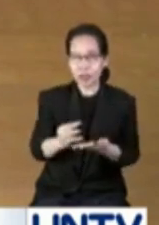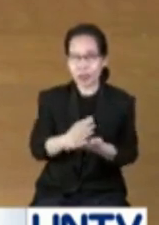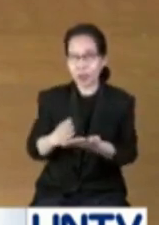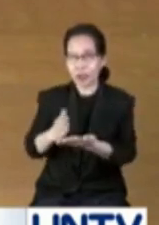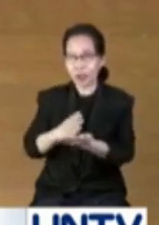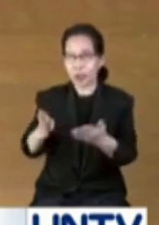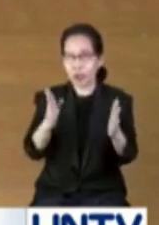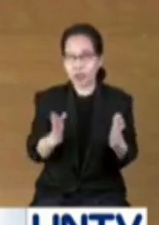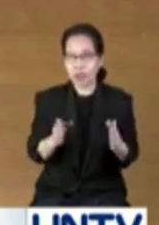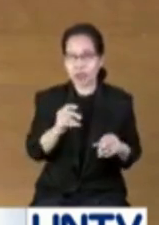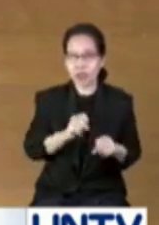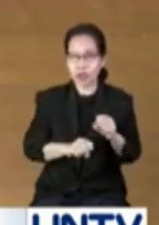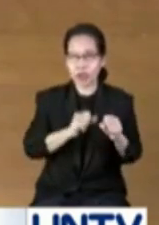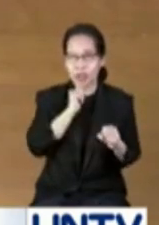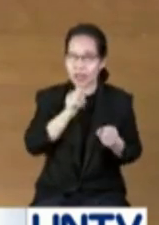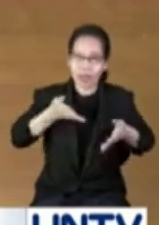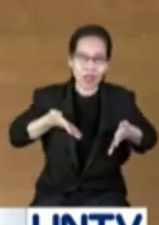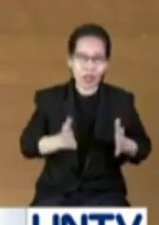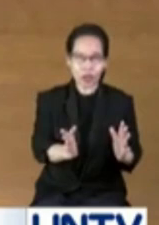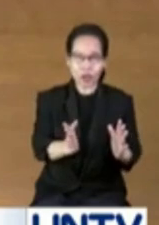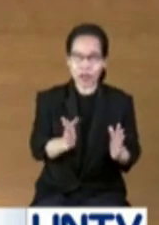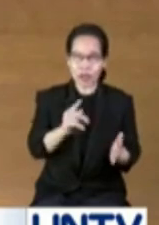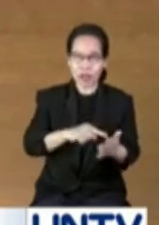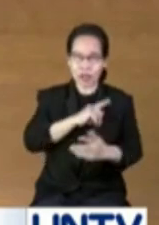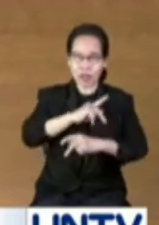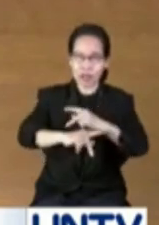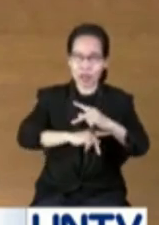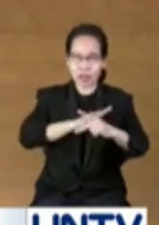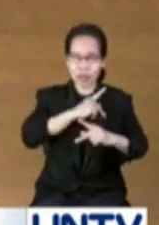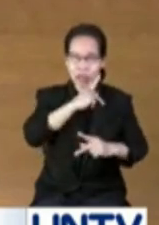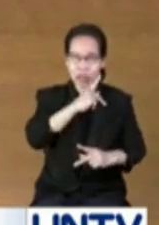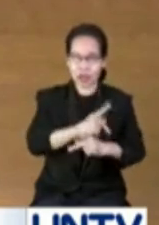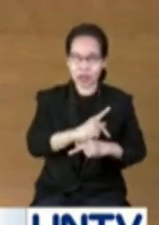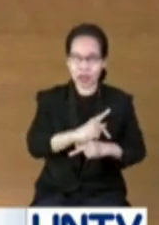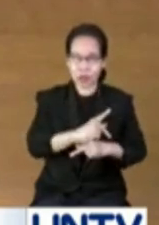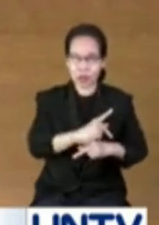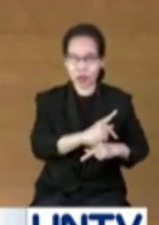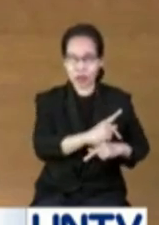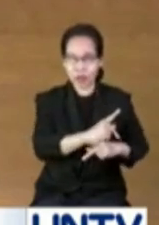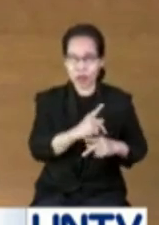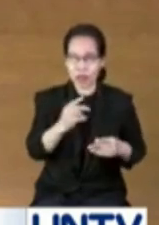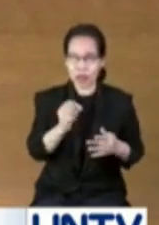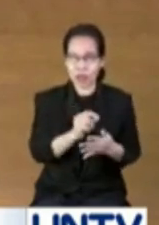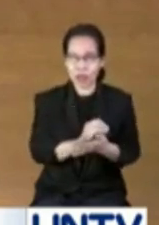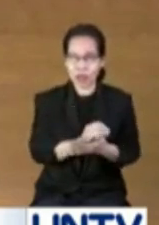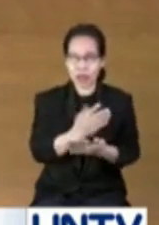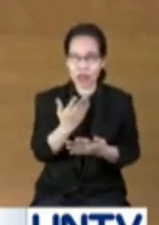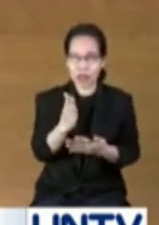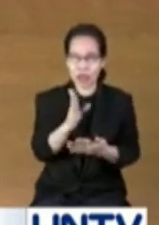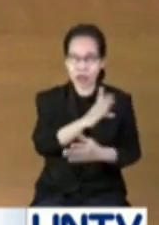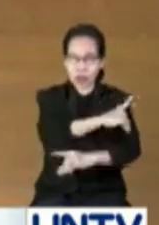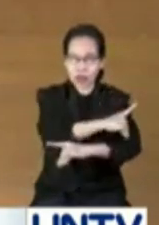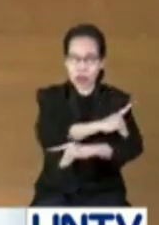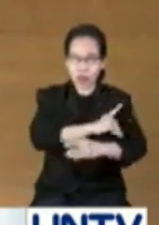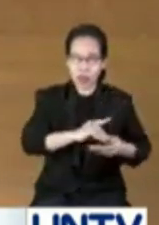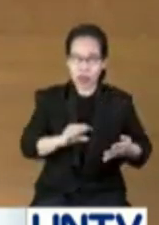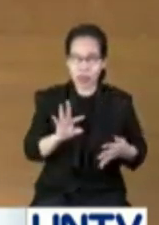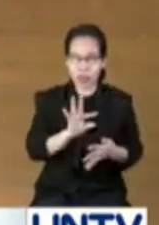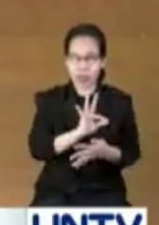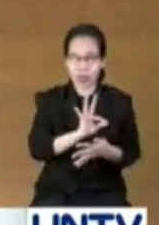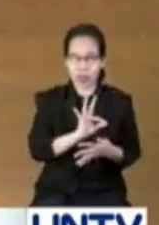natin papayagan ang ganitong kalakaran. Bilang na ang mga araw ng mga smuggler at hoarder na yan.